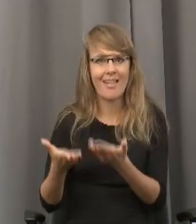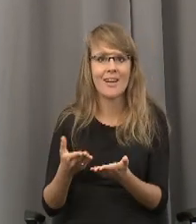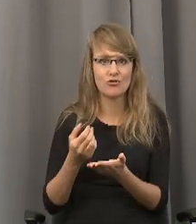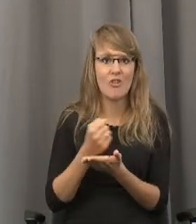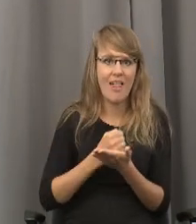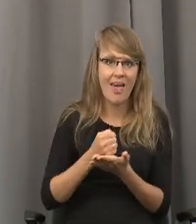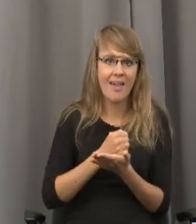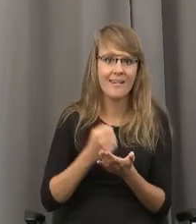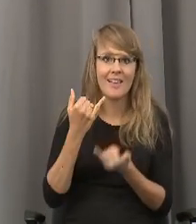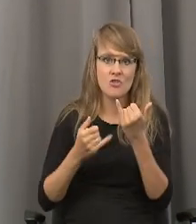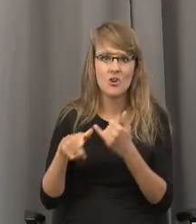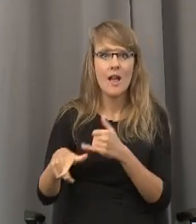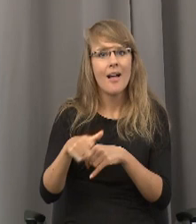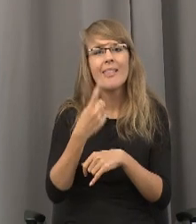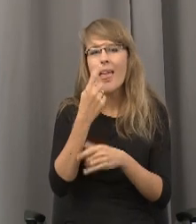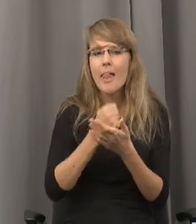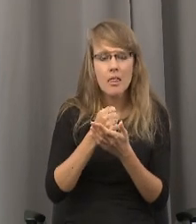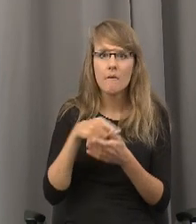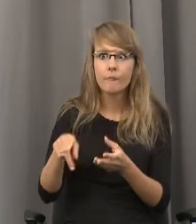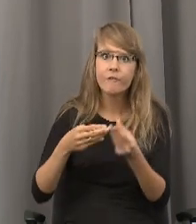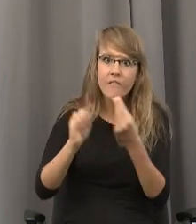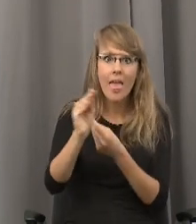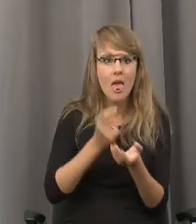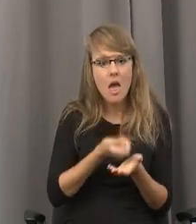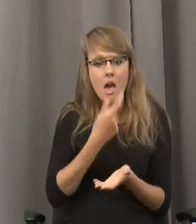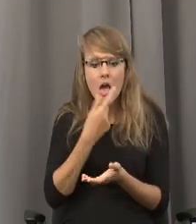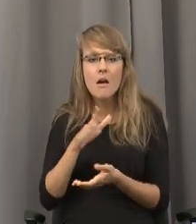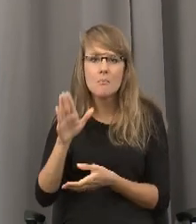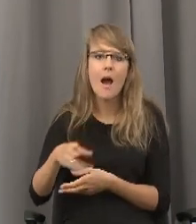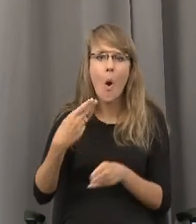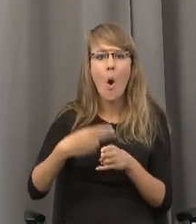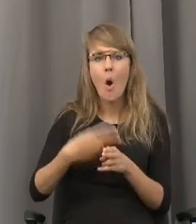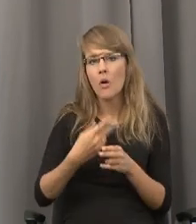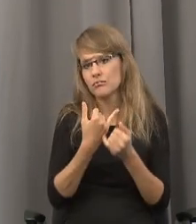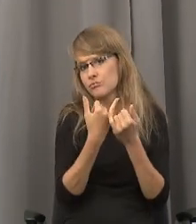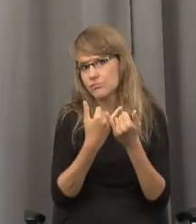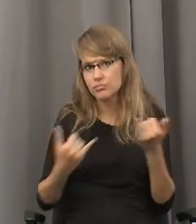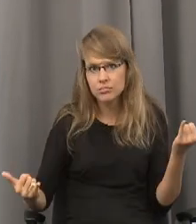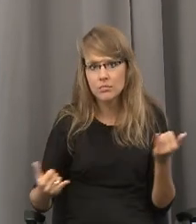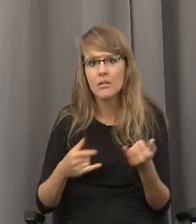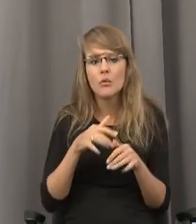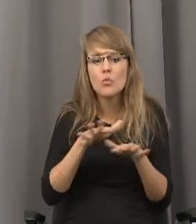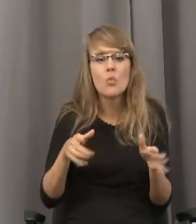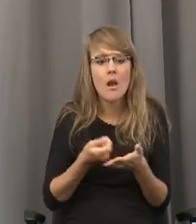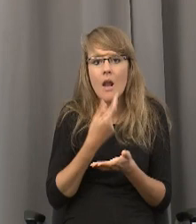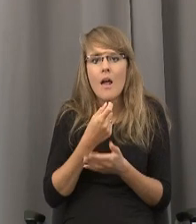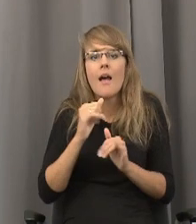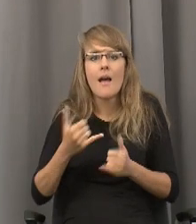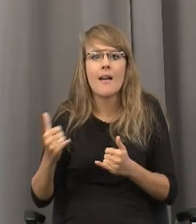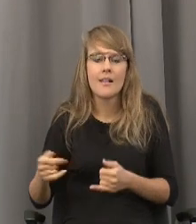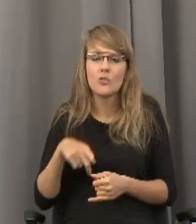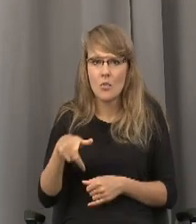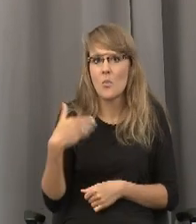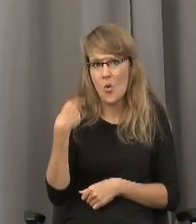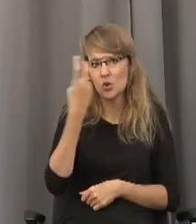pacjent bierze więcej niż jeden lek w związku z licznymi schorzeniami. To jest też niezwykle ciekawe zagadnienie, które się Najwyższa Izba Kontroli